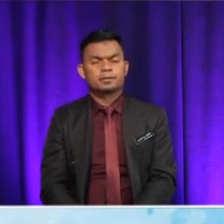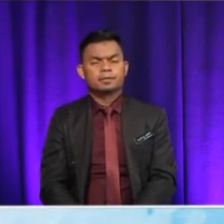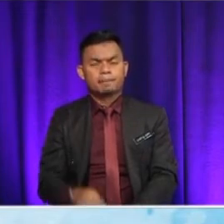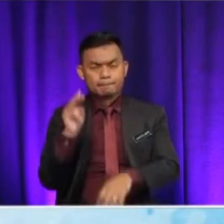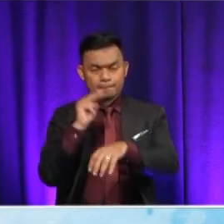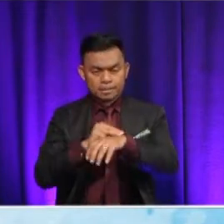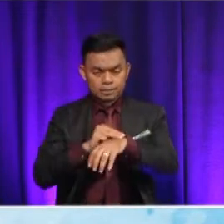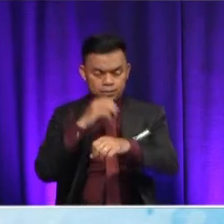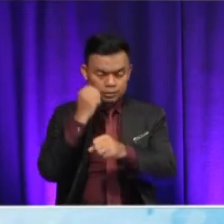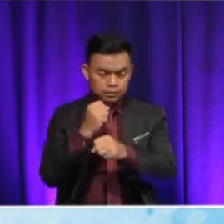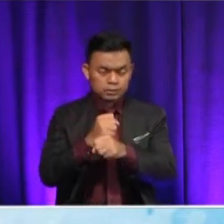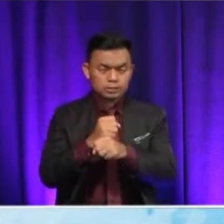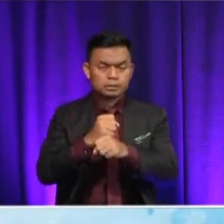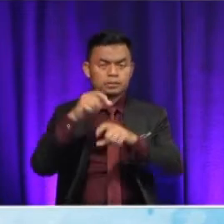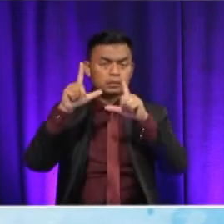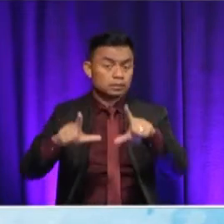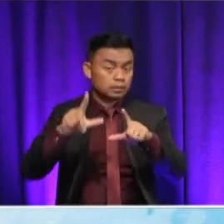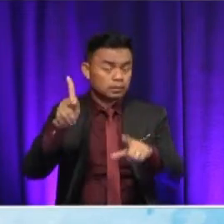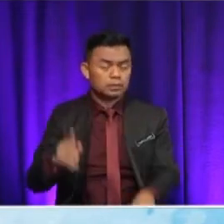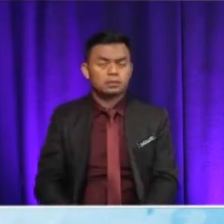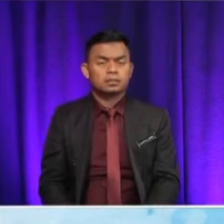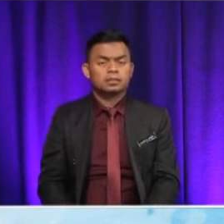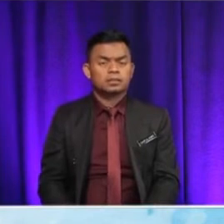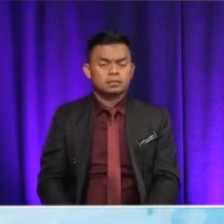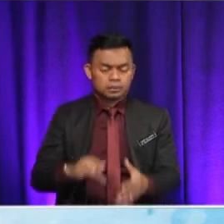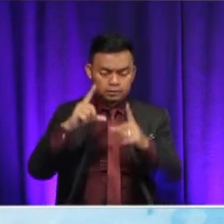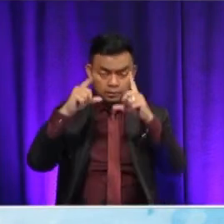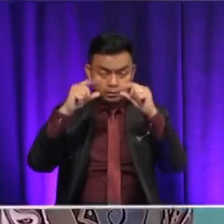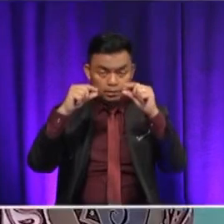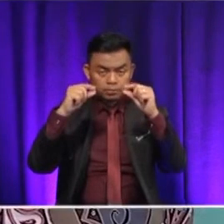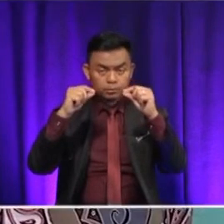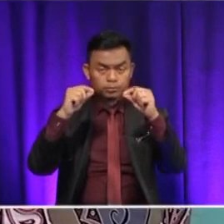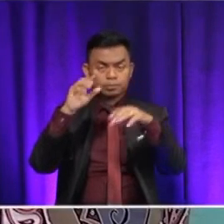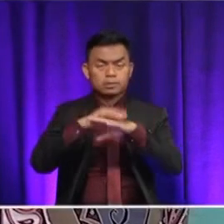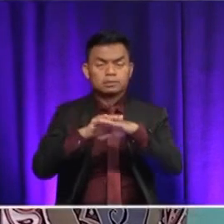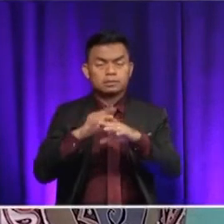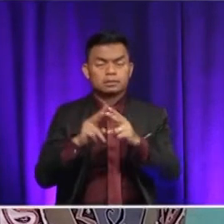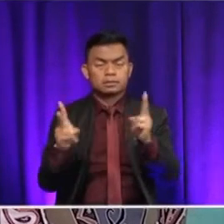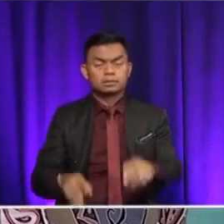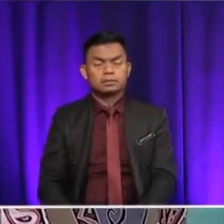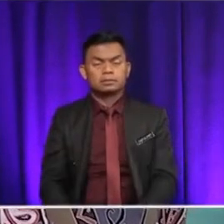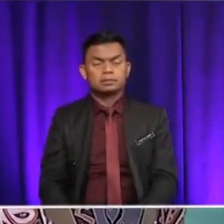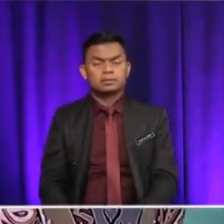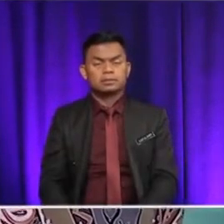pemasangan. Kita mungkin gam tu banyak sangat. Mungkin boleh jadi sewaktu